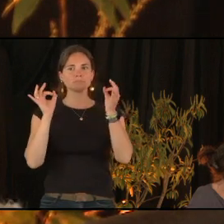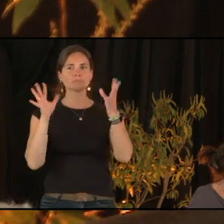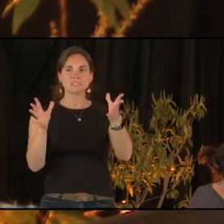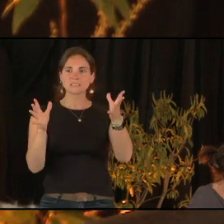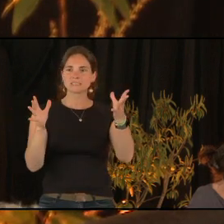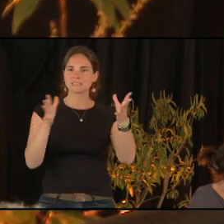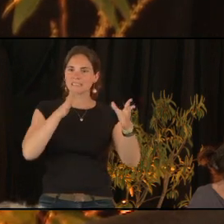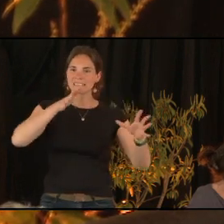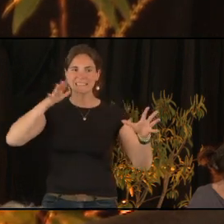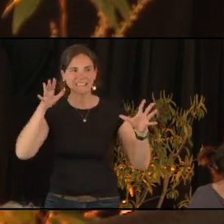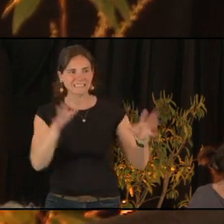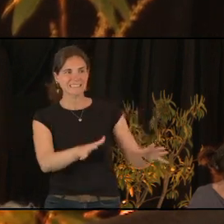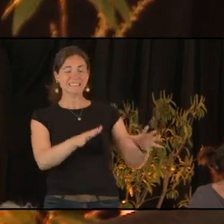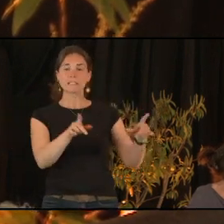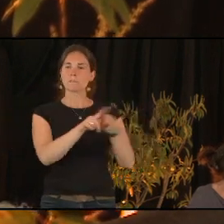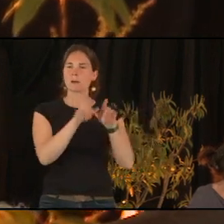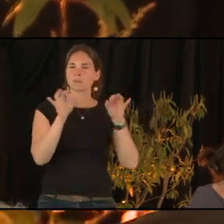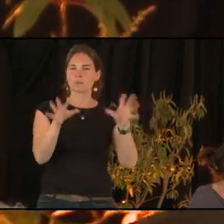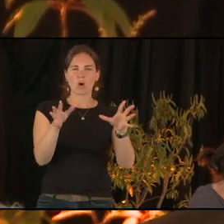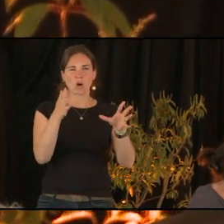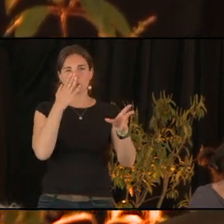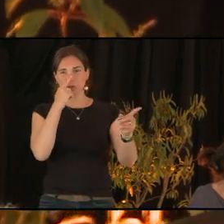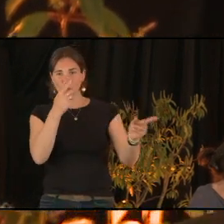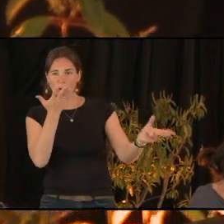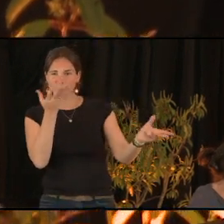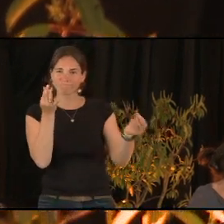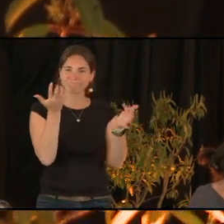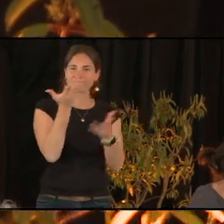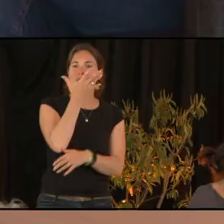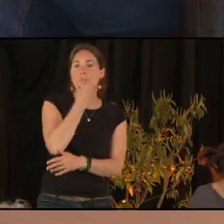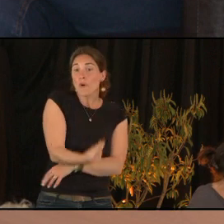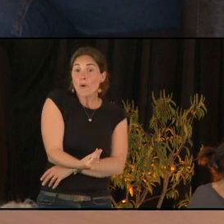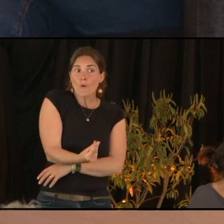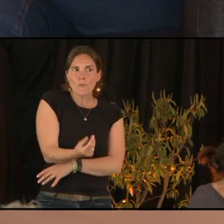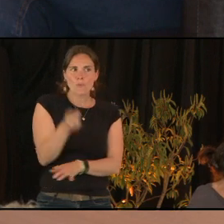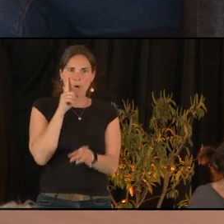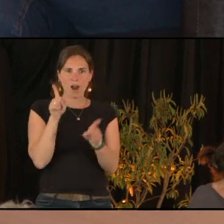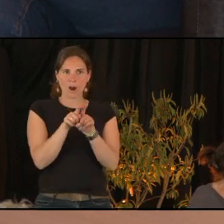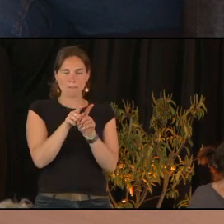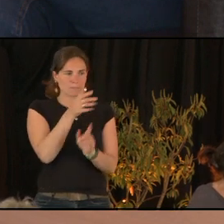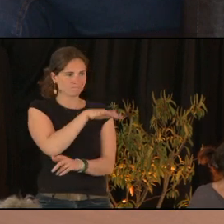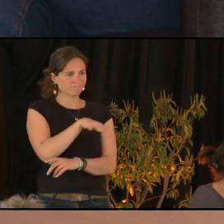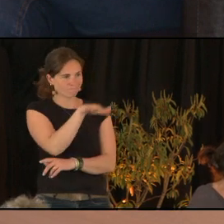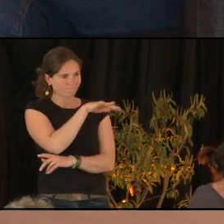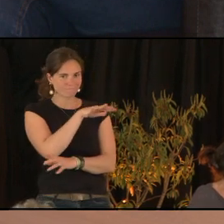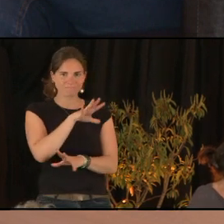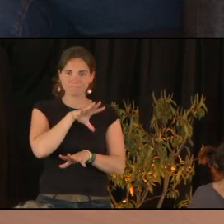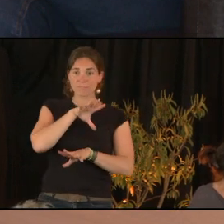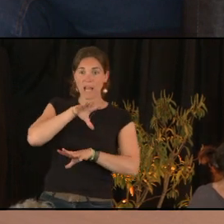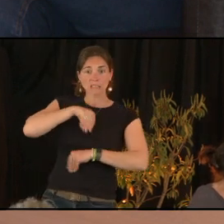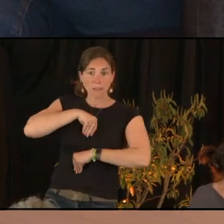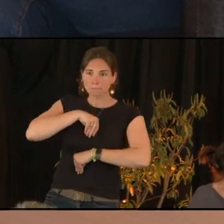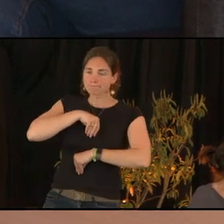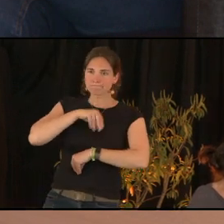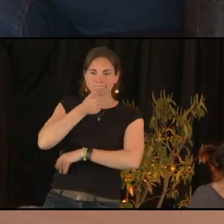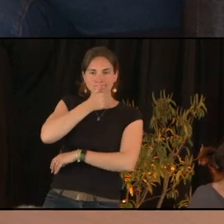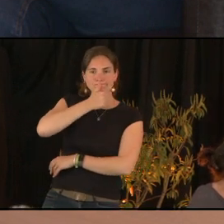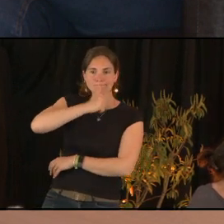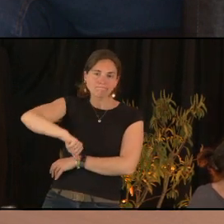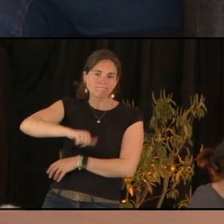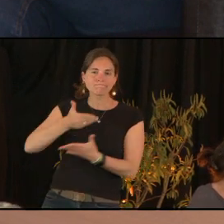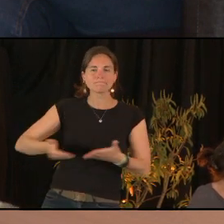de détestation et en même temps de quelque chose que je trouve beau, parce qu'il y a aussi une acceptation des choses telles qu'elles